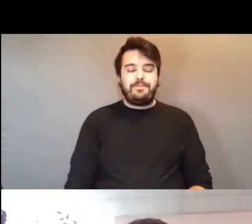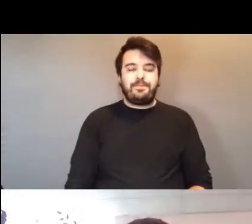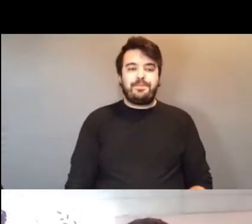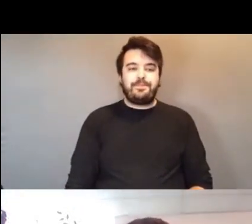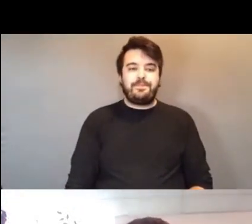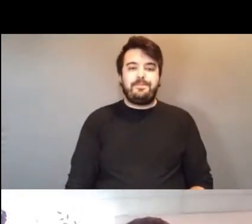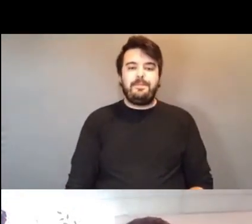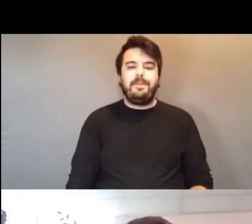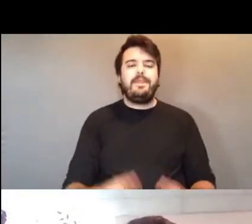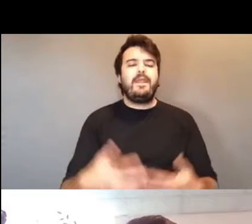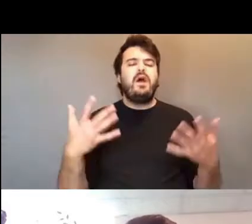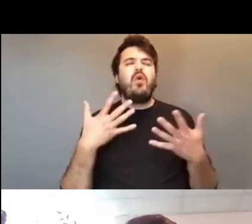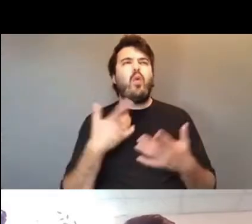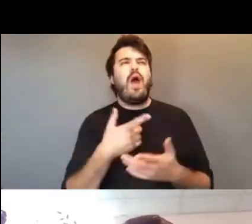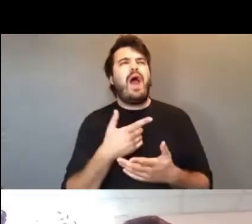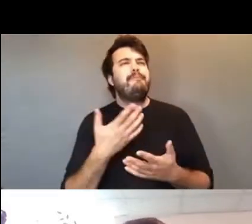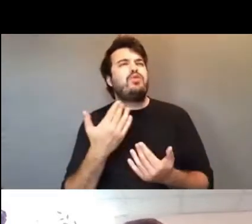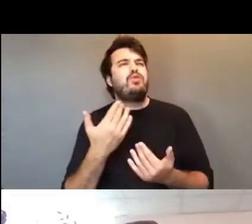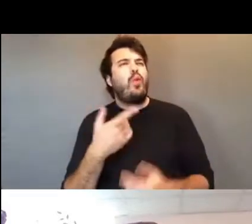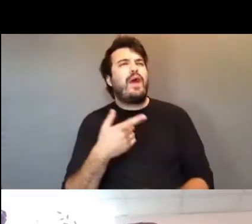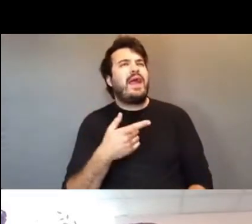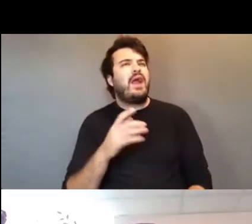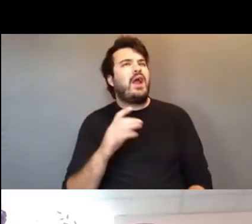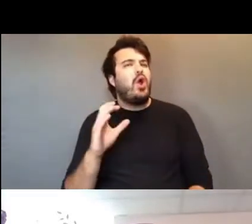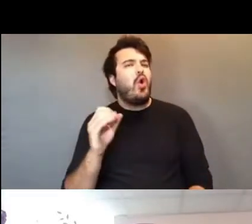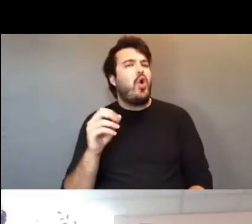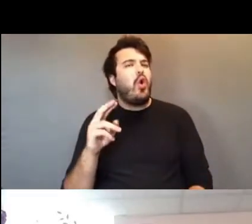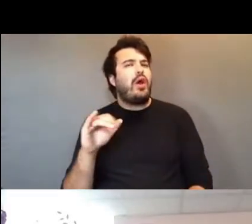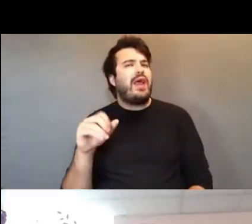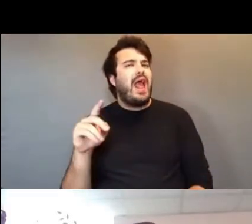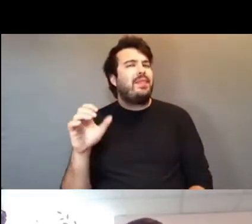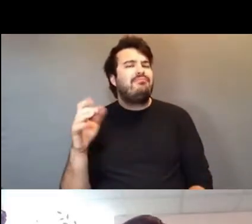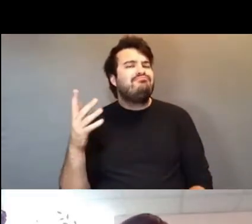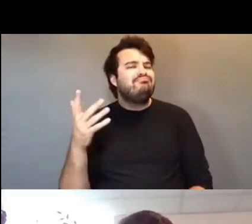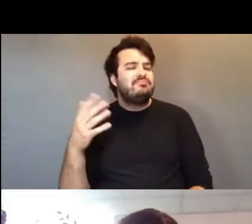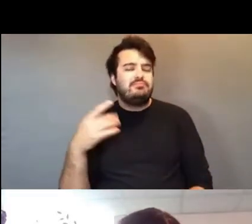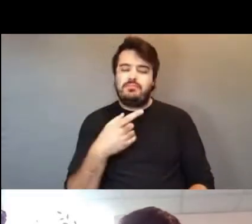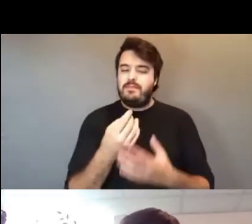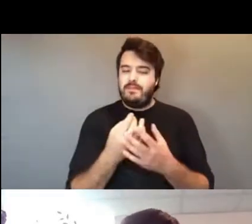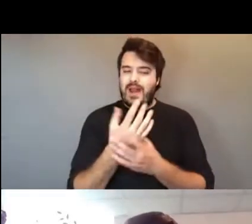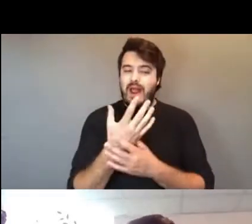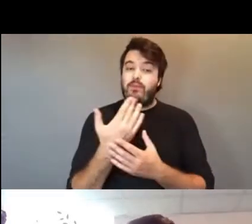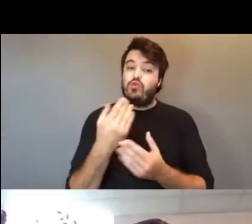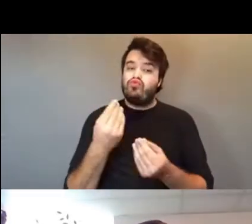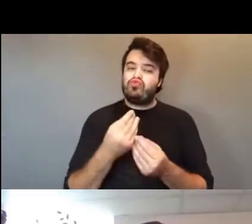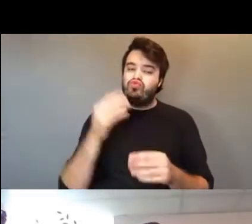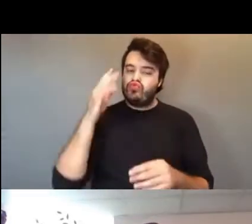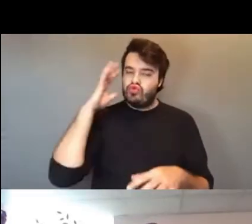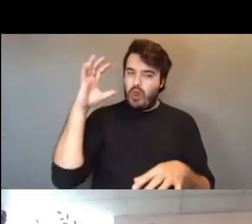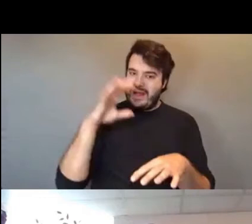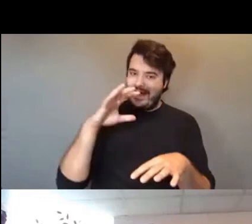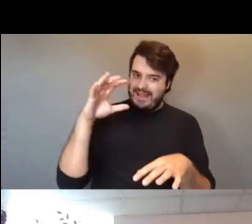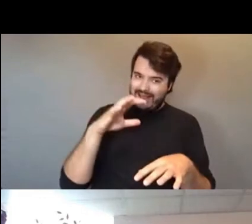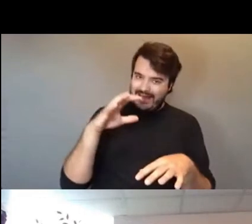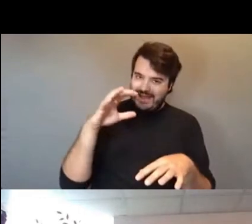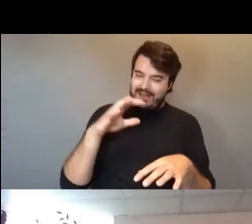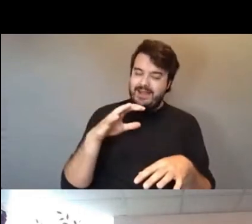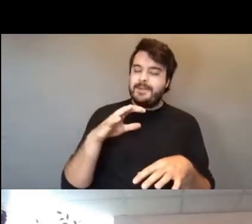quels sont ses besoins? Alors, c'est une plante qui pousse au soleil et